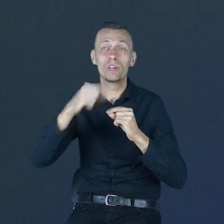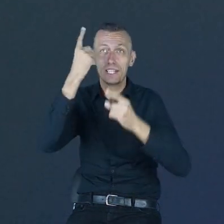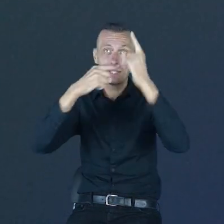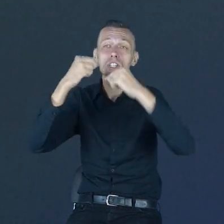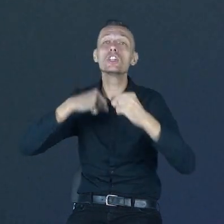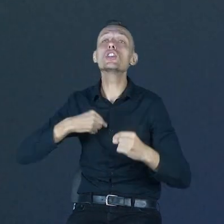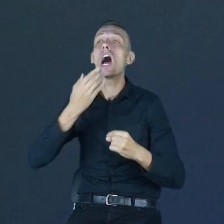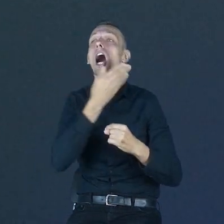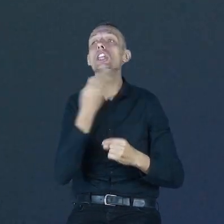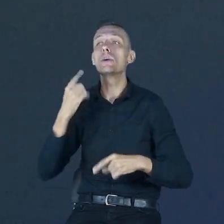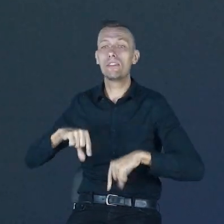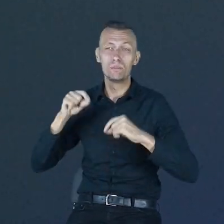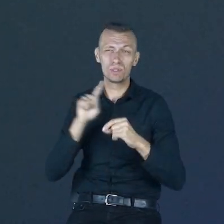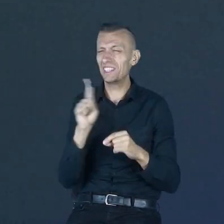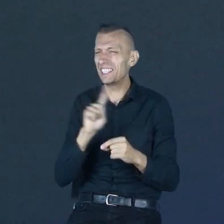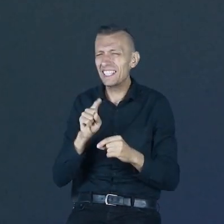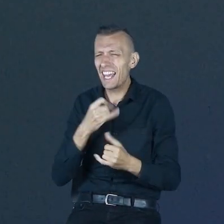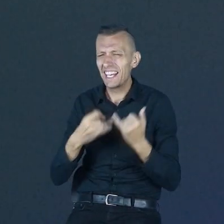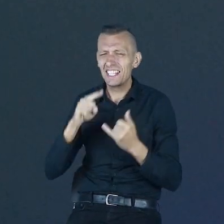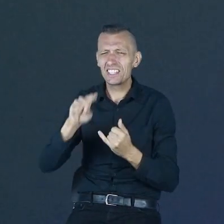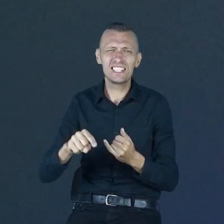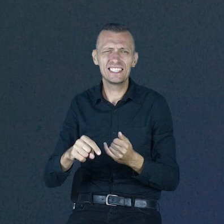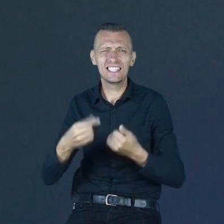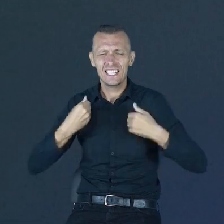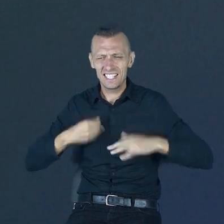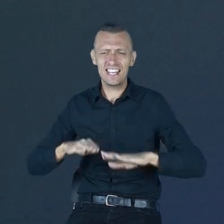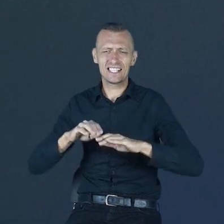opowiedzeniem się po jednej lub drugiej stronie.